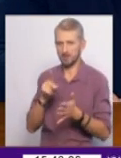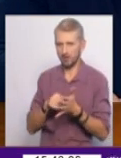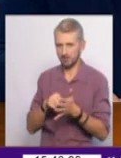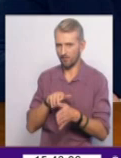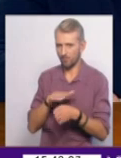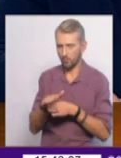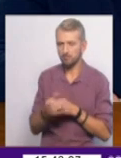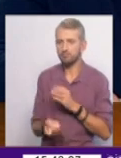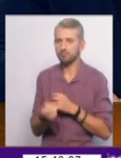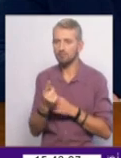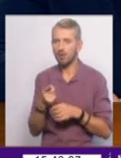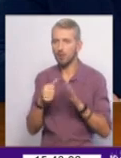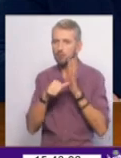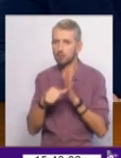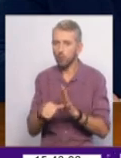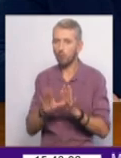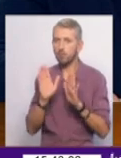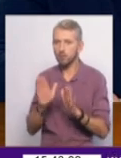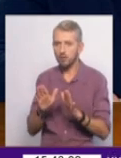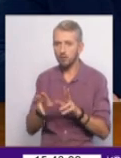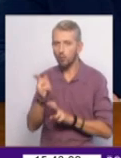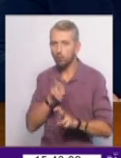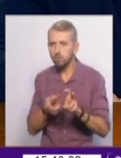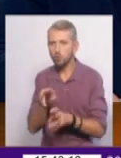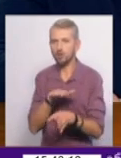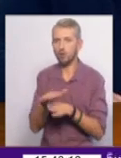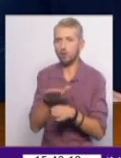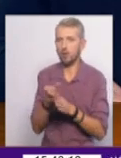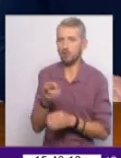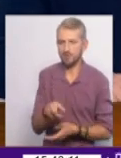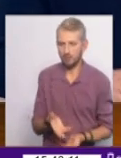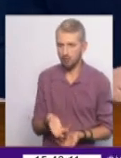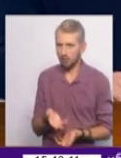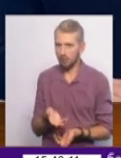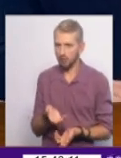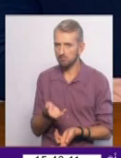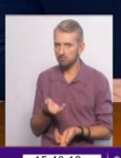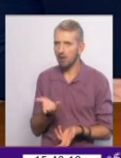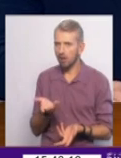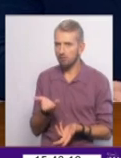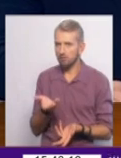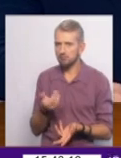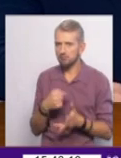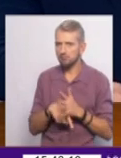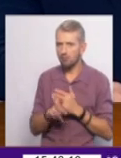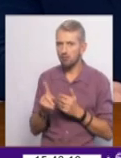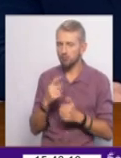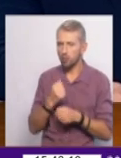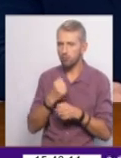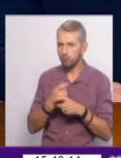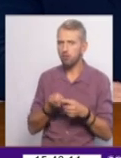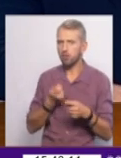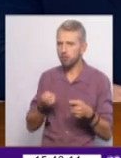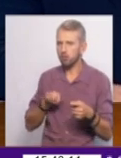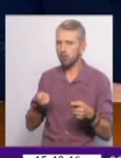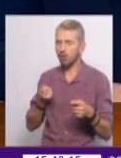Але виявляється, що півроку тільки проходить пошук підрядника. Чи не затягнуться через це роботи? І чому так довго